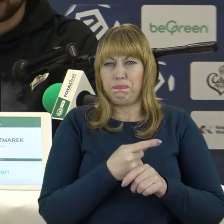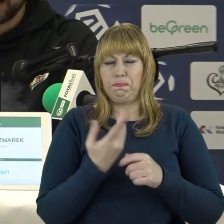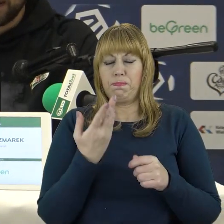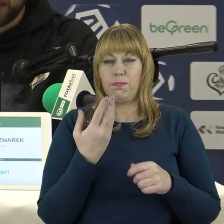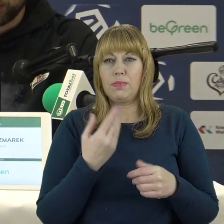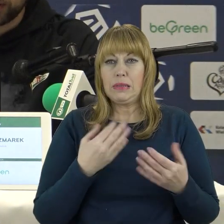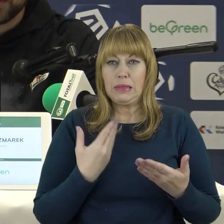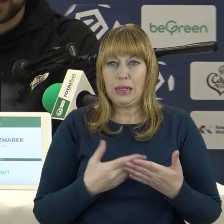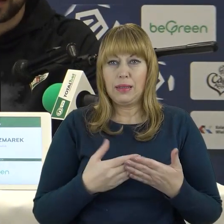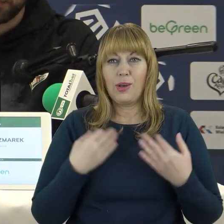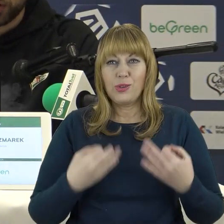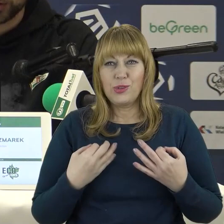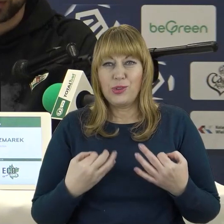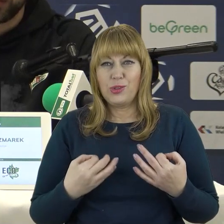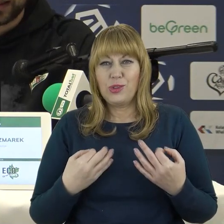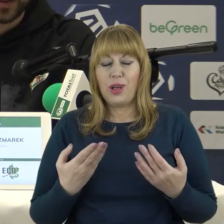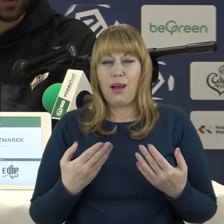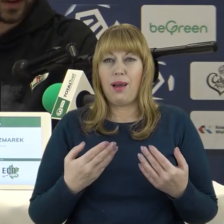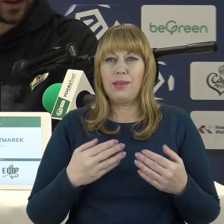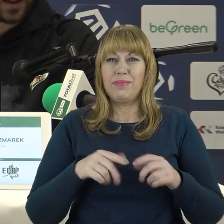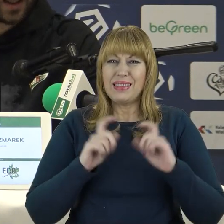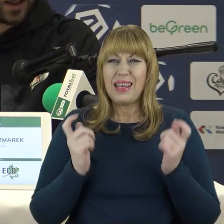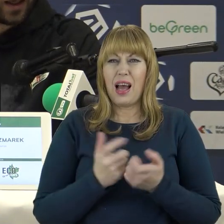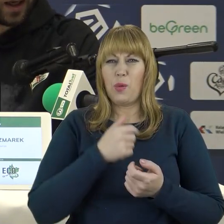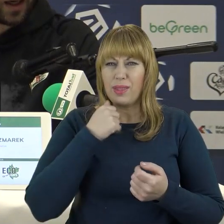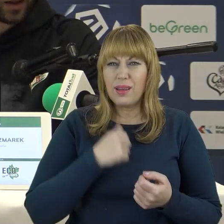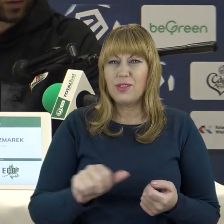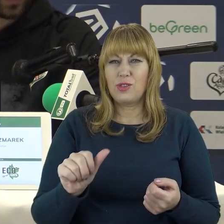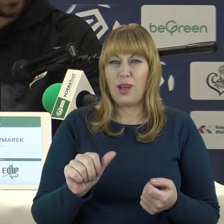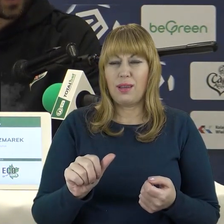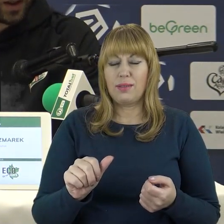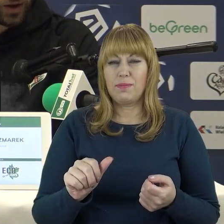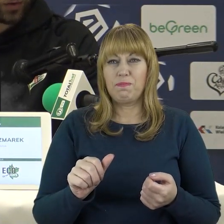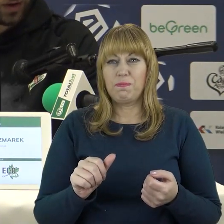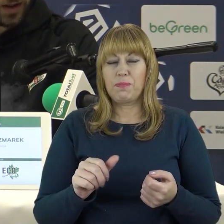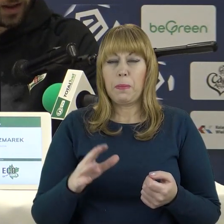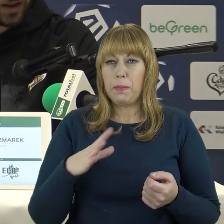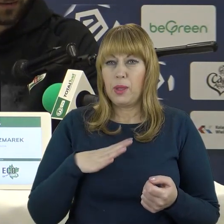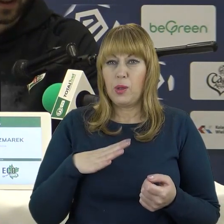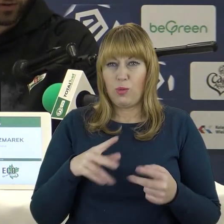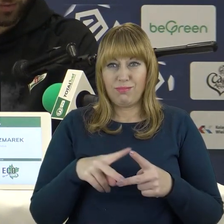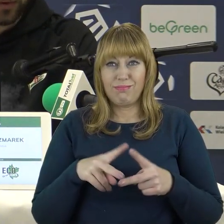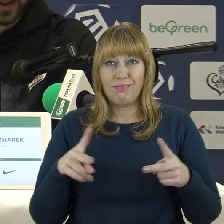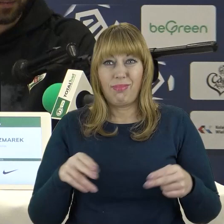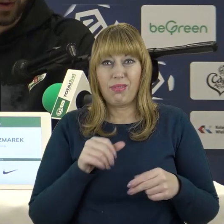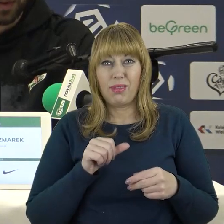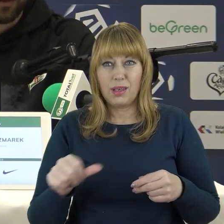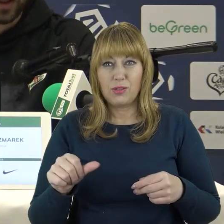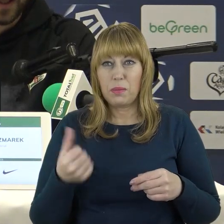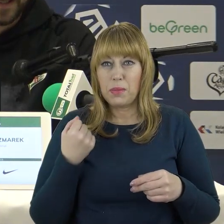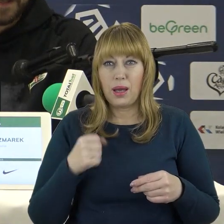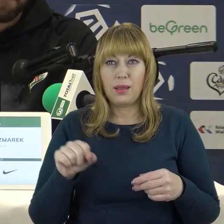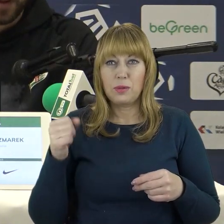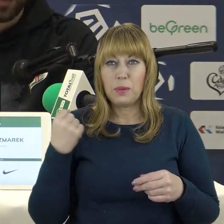dzisiaj pod tym względem, biorąc pod uwagę cały tydzień, który tak jak już powiedziałem, był